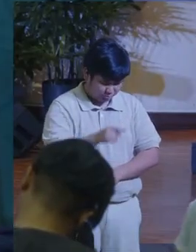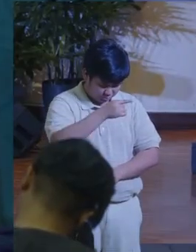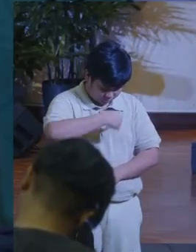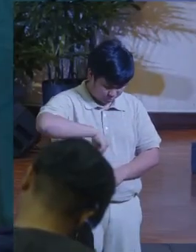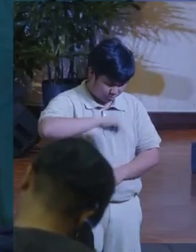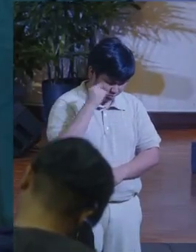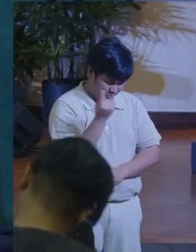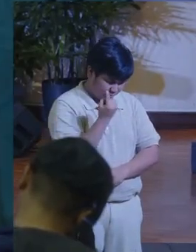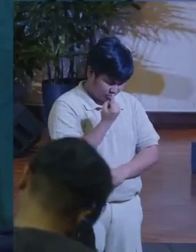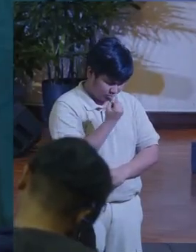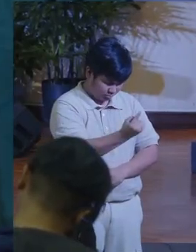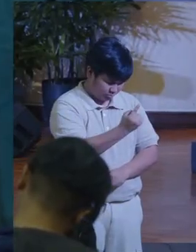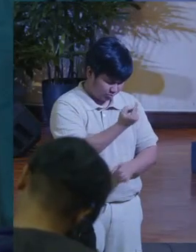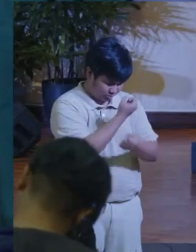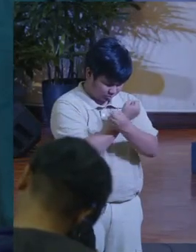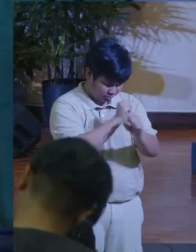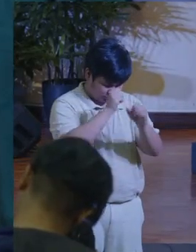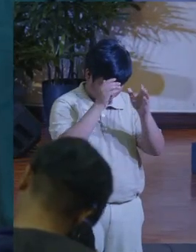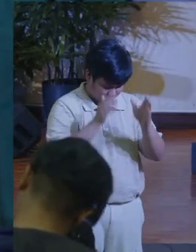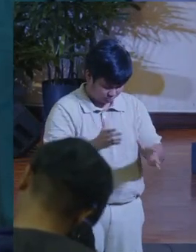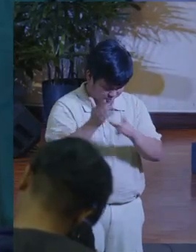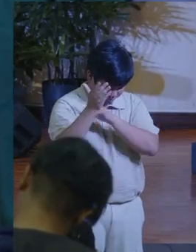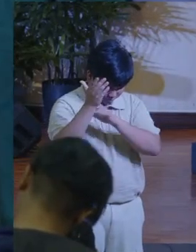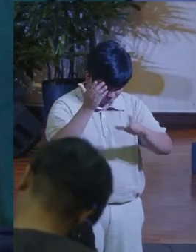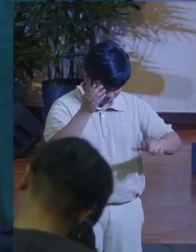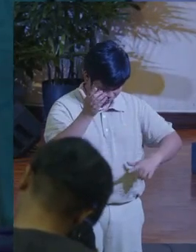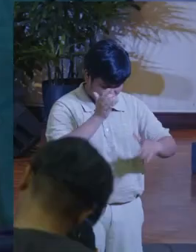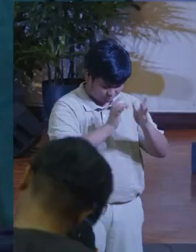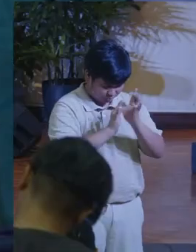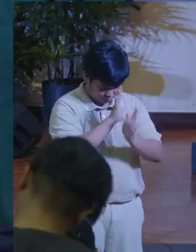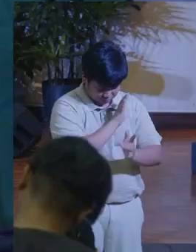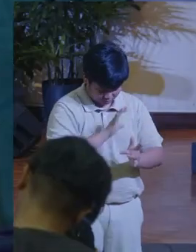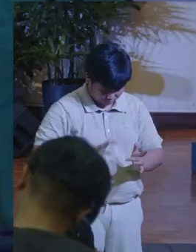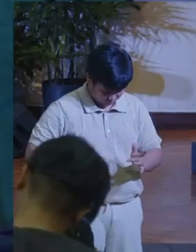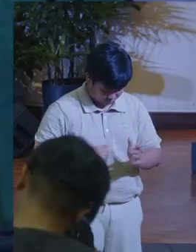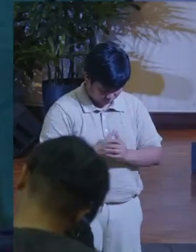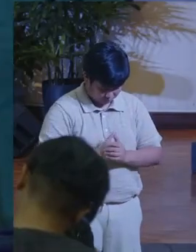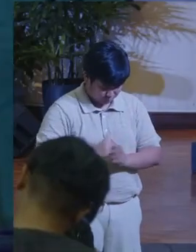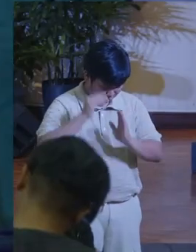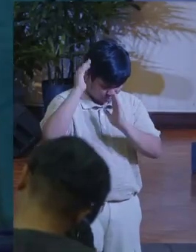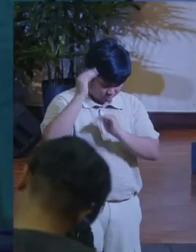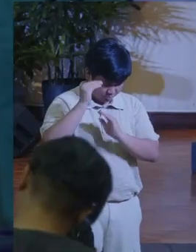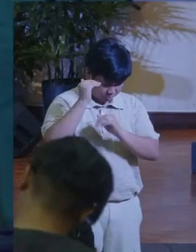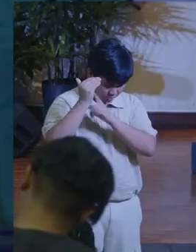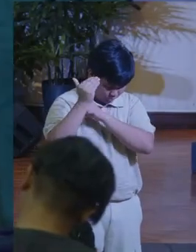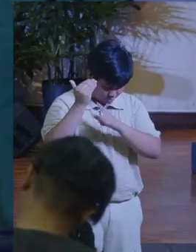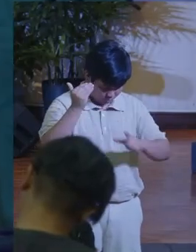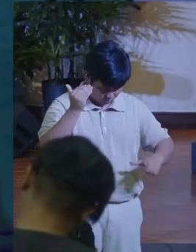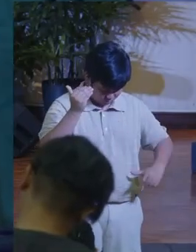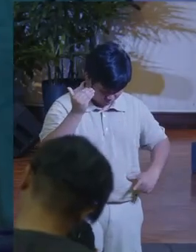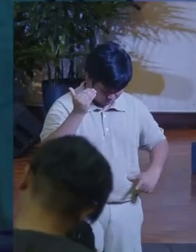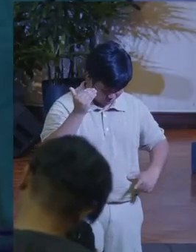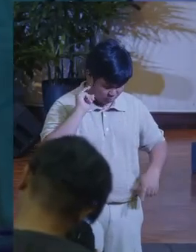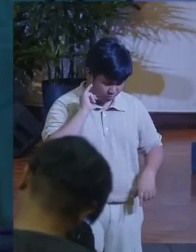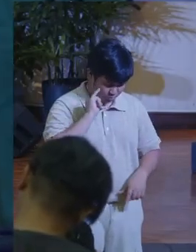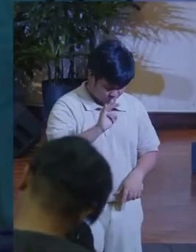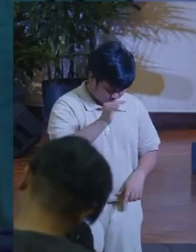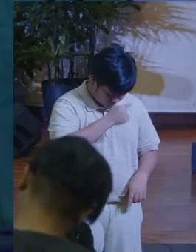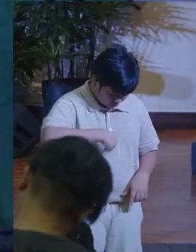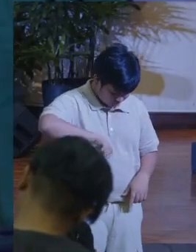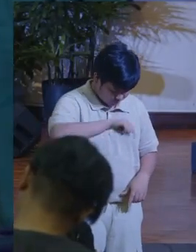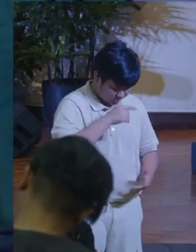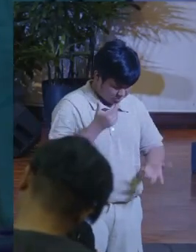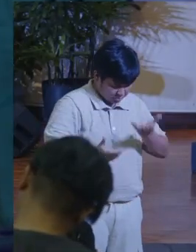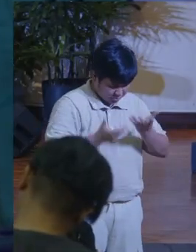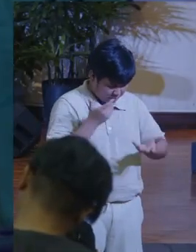natatangi naming Panginoon at tagapagligtas. Nawa, Panginoon, kung merong iba sa